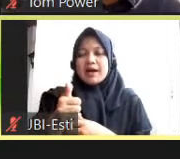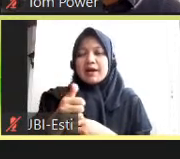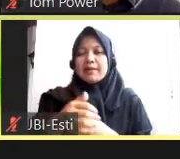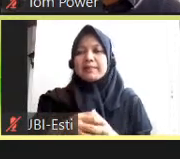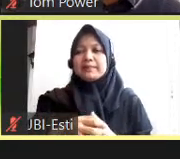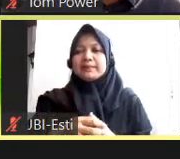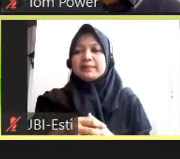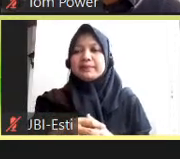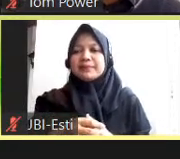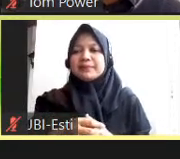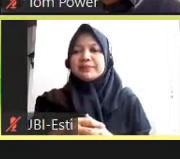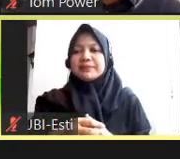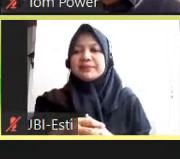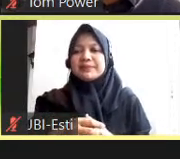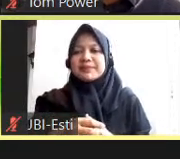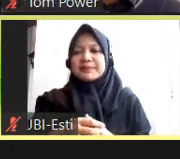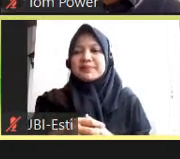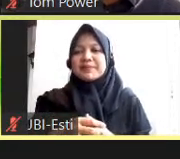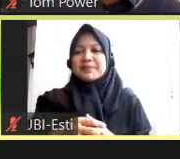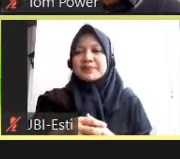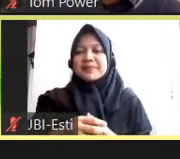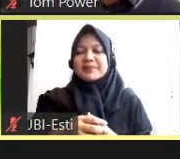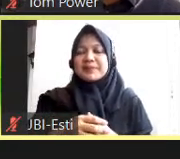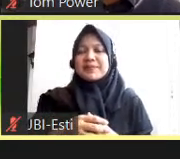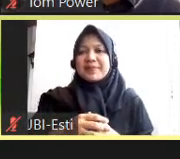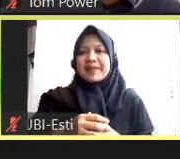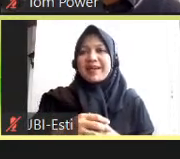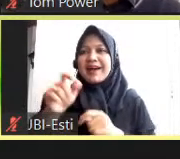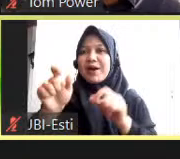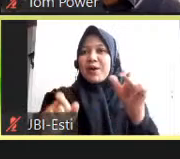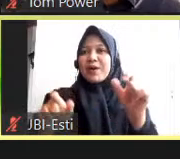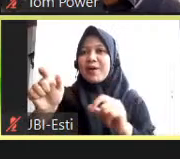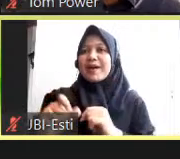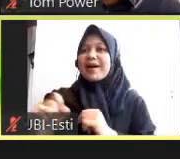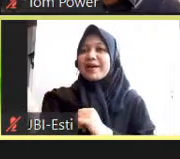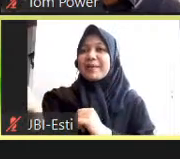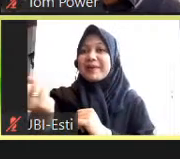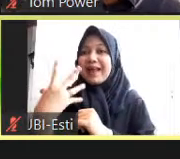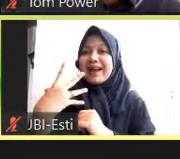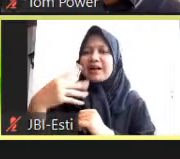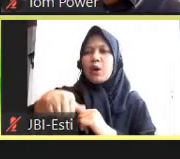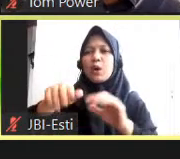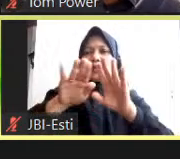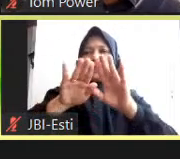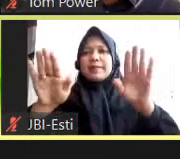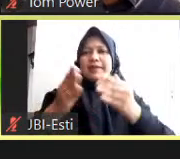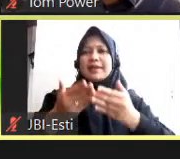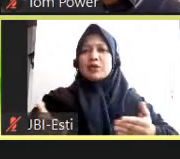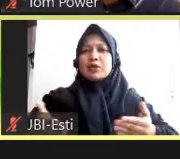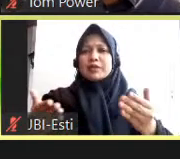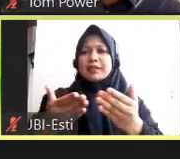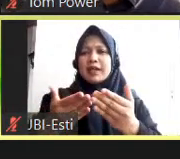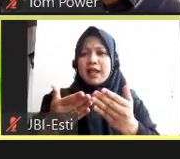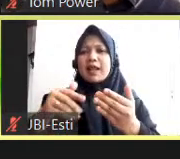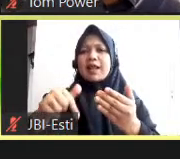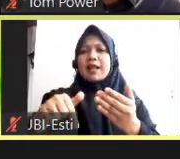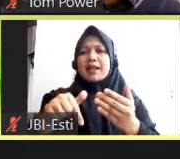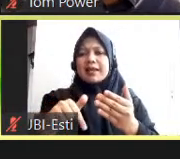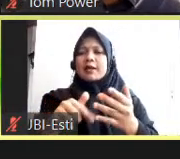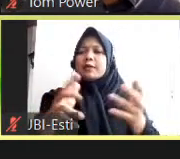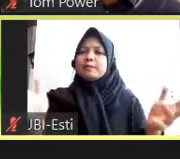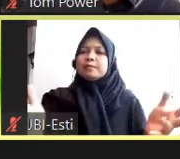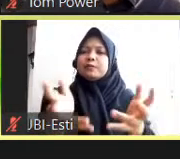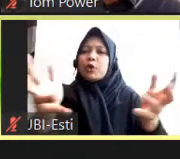Banyak orang sudah mengatakan bahwa digital sosial media terutama memberi daya kepada warga untuk mendorong